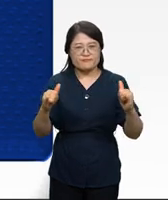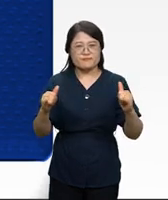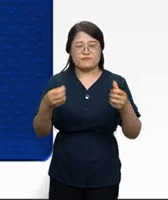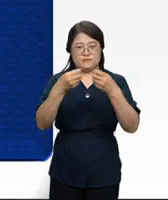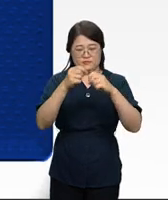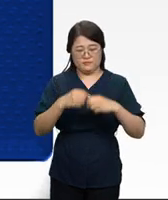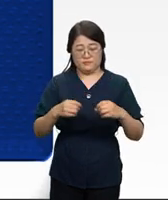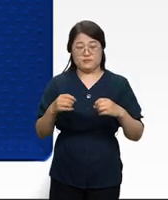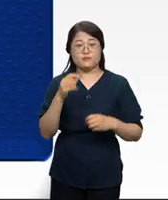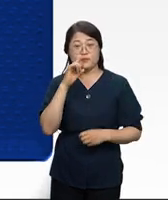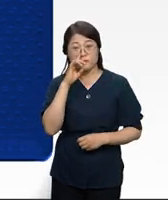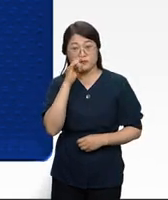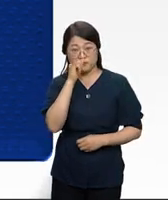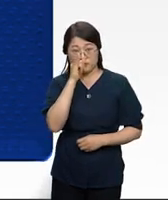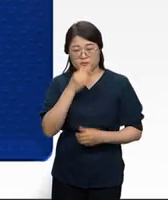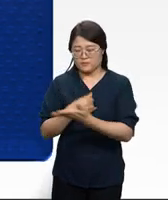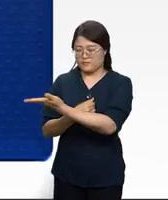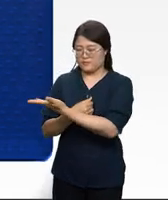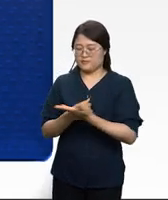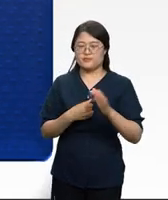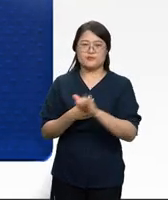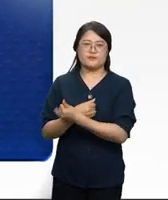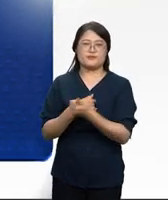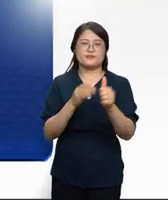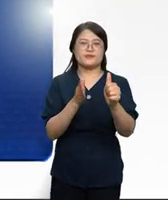의왕 일자리센터로 문의 주시기 바랍니다.